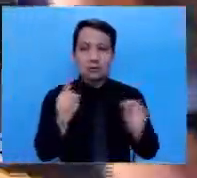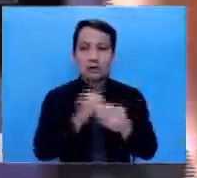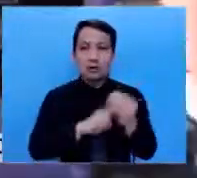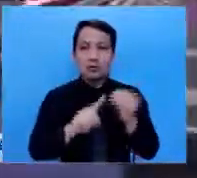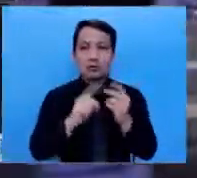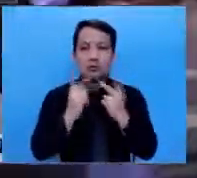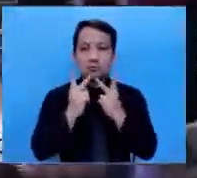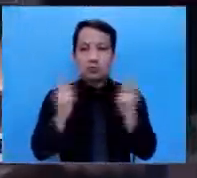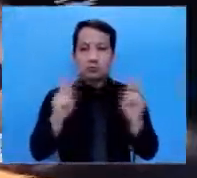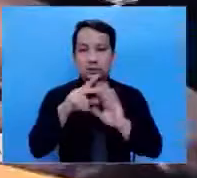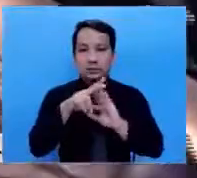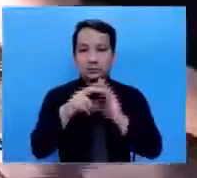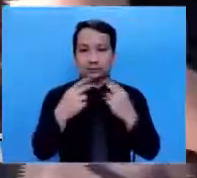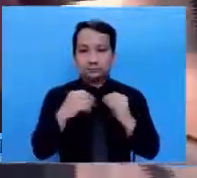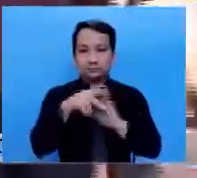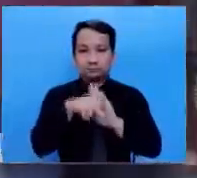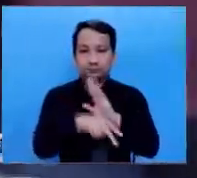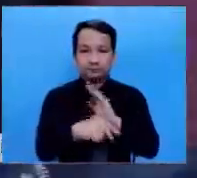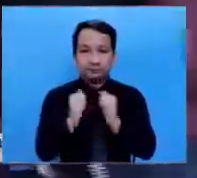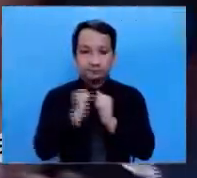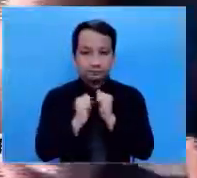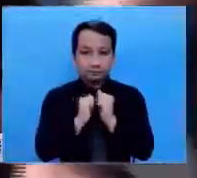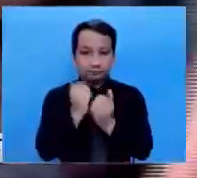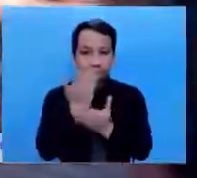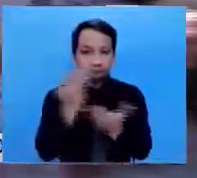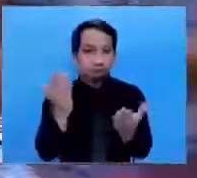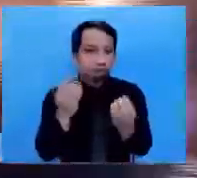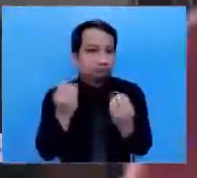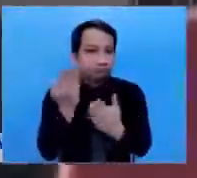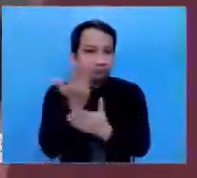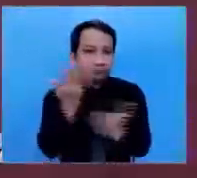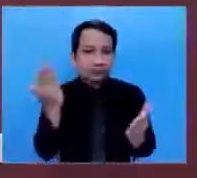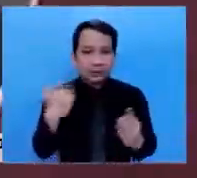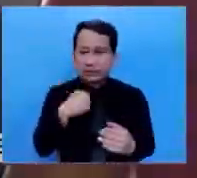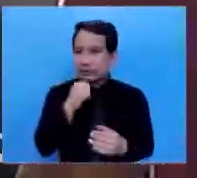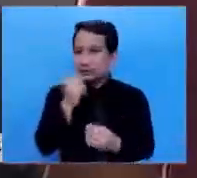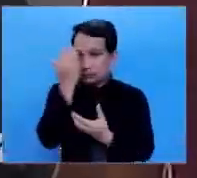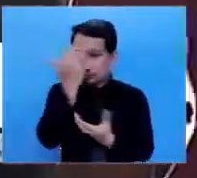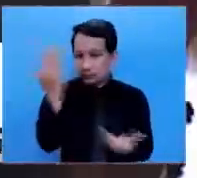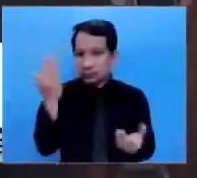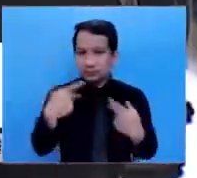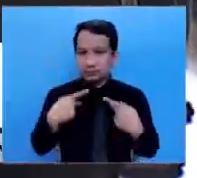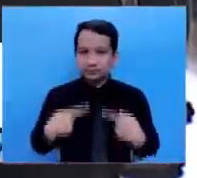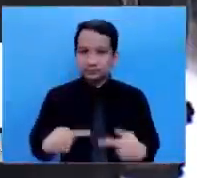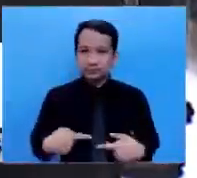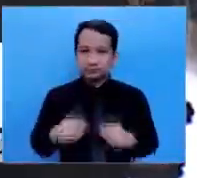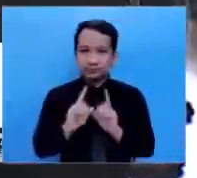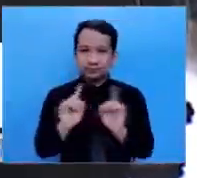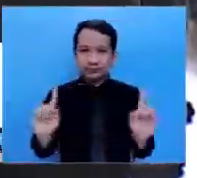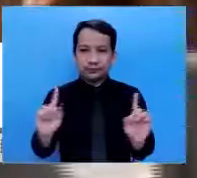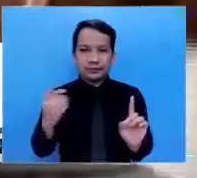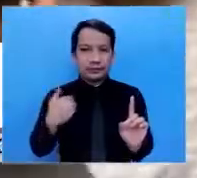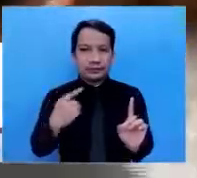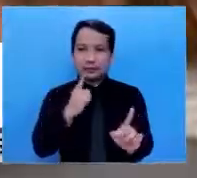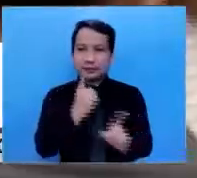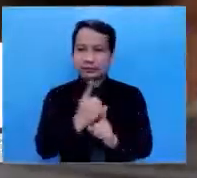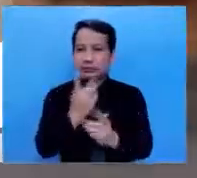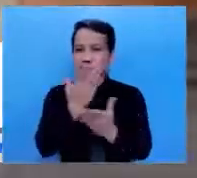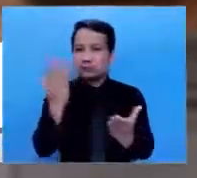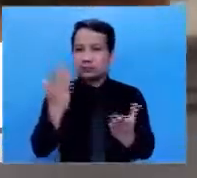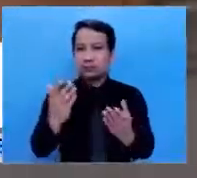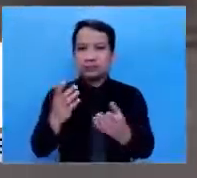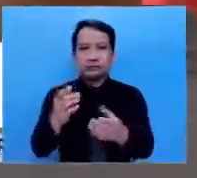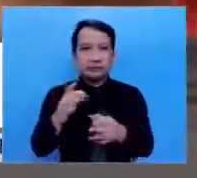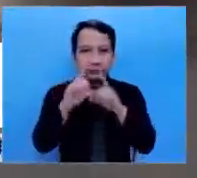health standards. Ibig sabihin, mas marami nang hindi sumusunod sa physical distancing at hindi tama o talaga din ang nagsusuot ng